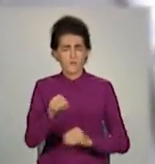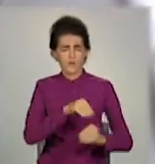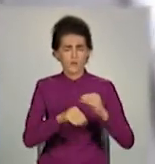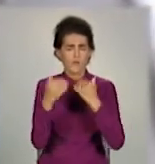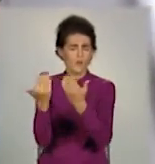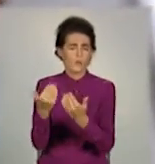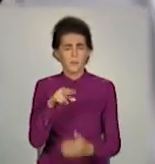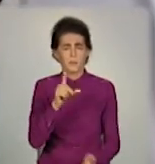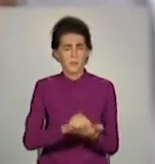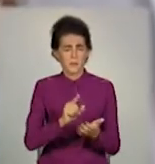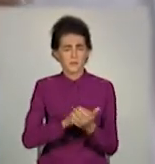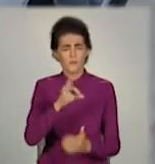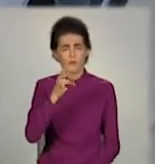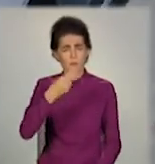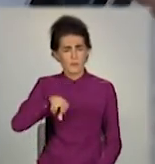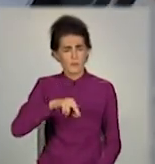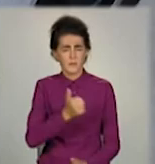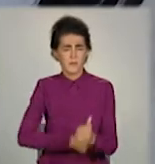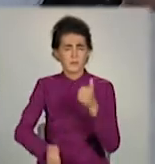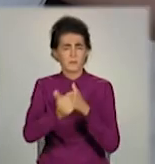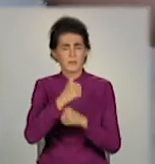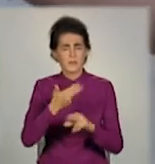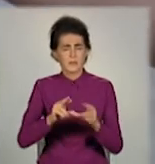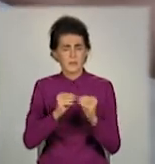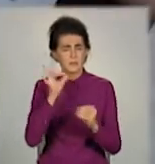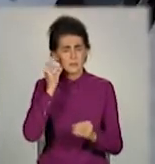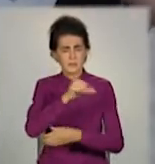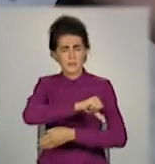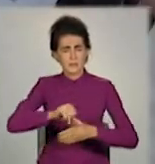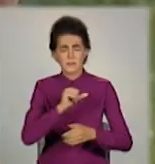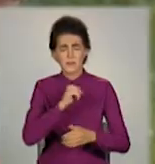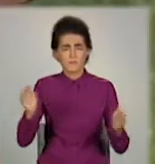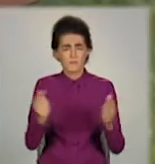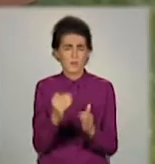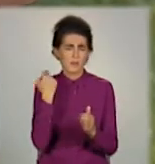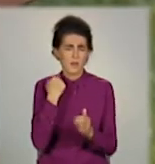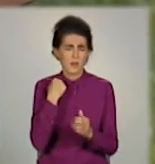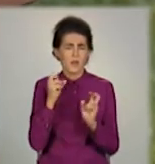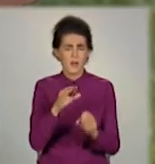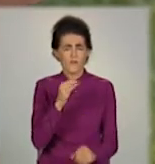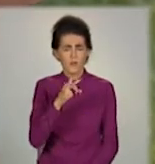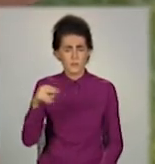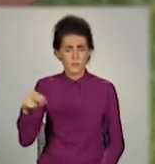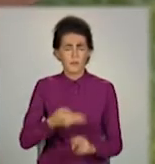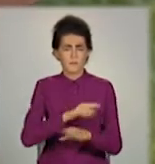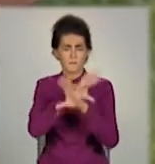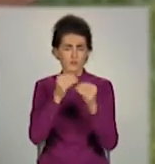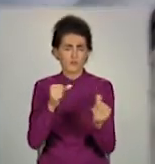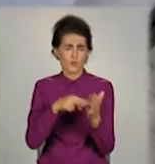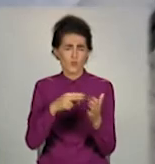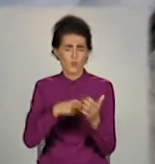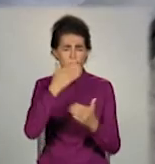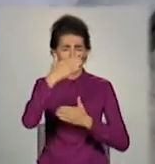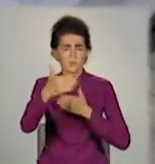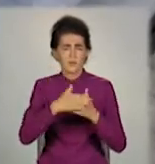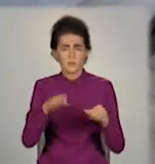пенсійним фондом. Зважаючи на 10 років за кордоном і найменший податок, який він сплачує як ФОП, сума виходить мінімальною.